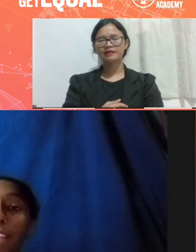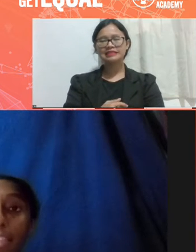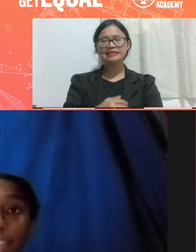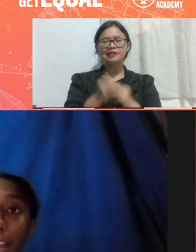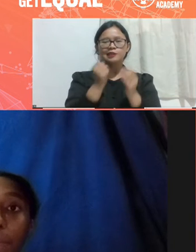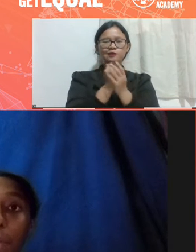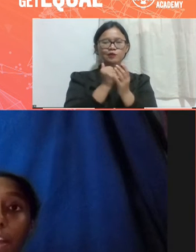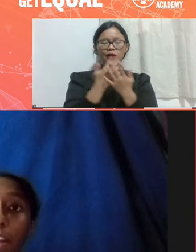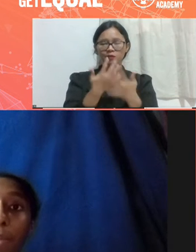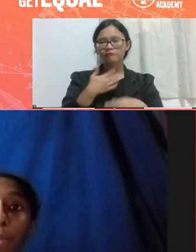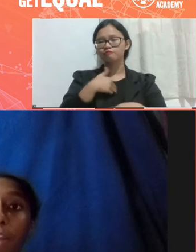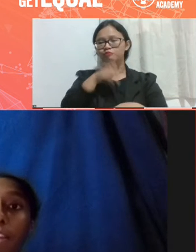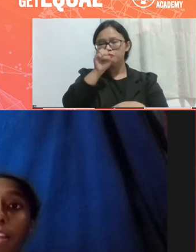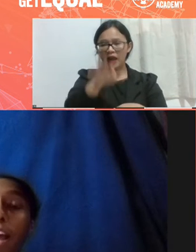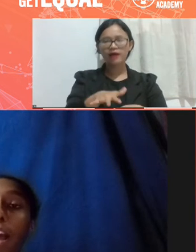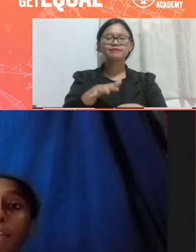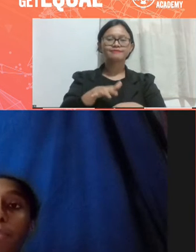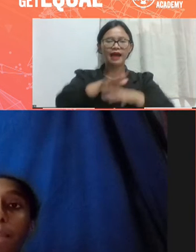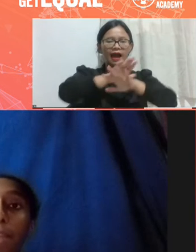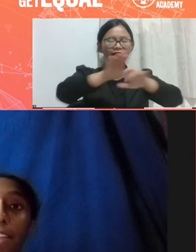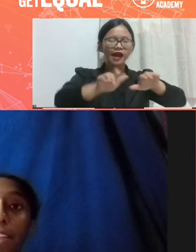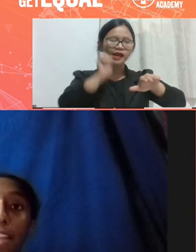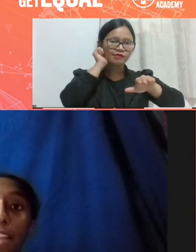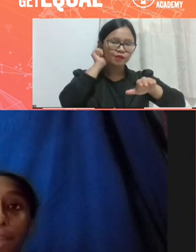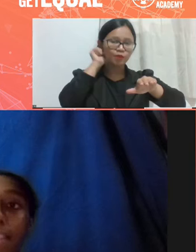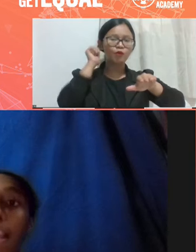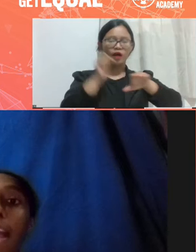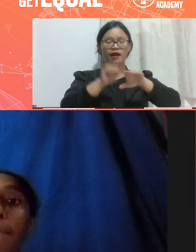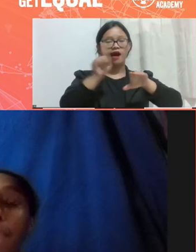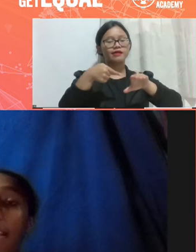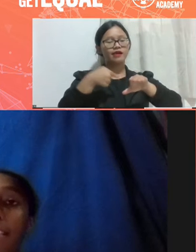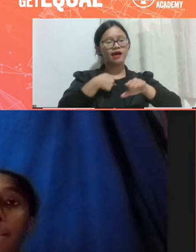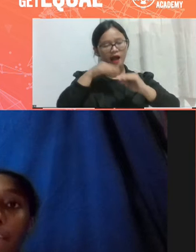Sudah saatnya bahwa anak perempuan harus mendapatkan tempat yang